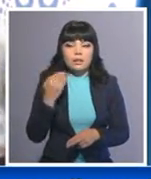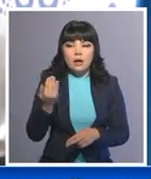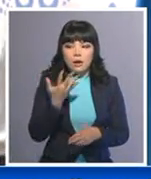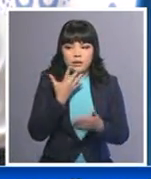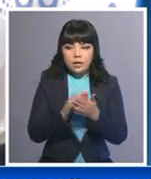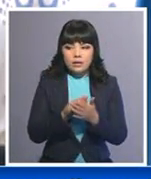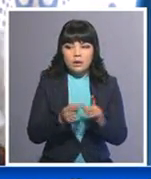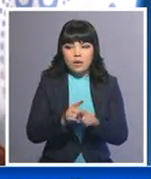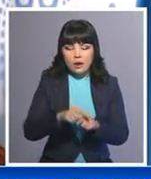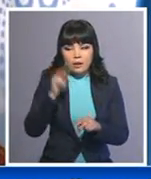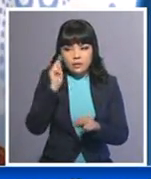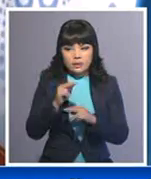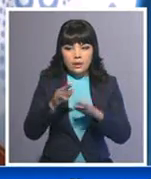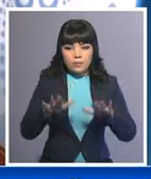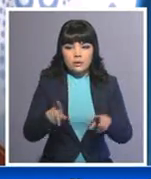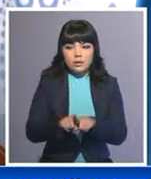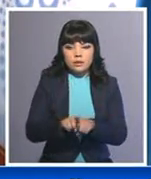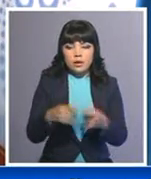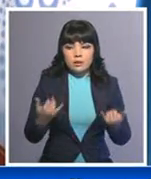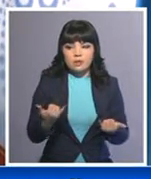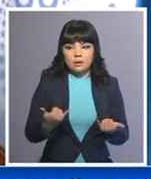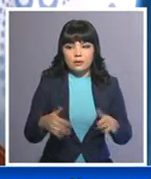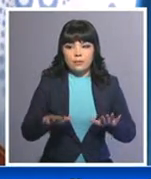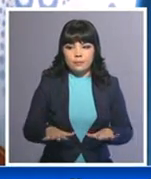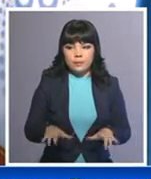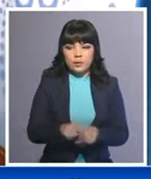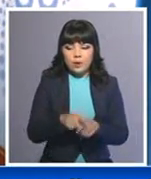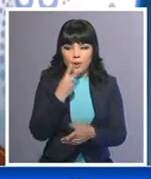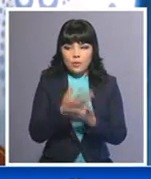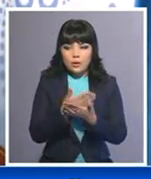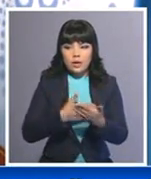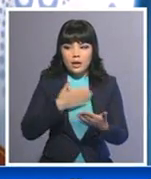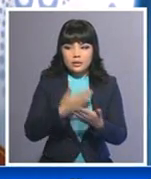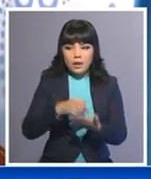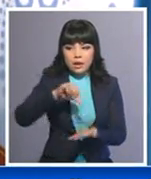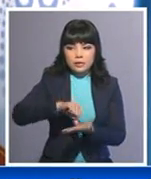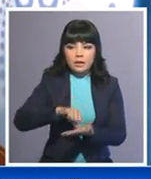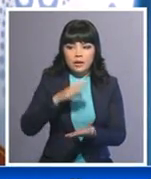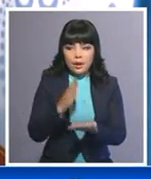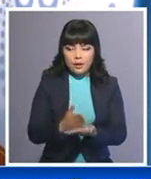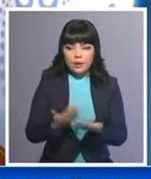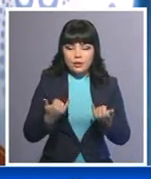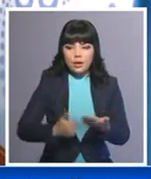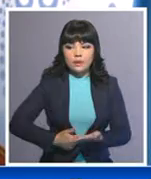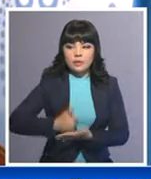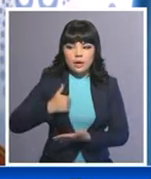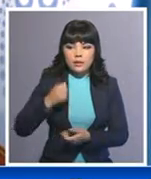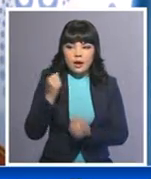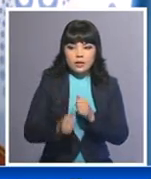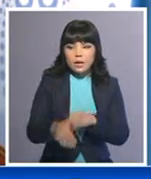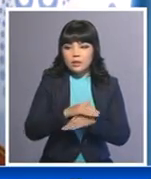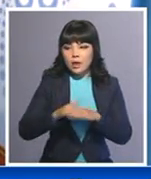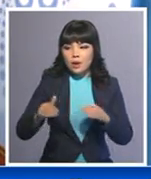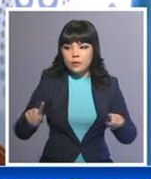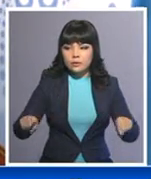осы білім саласында өте жақсы көрсеткіштер жасап жатыр. Беделдері жыл сайын артып,